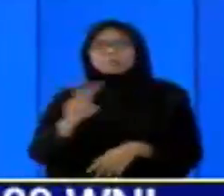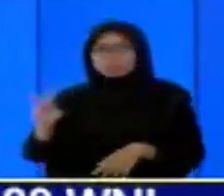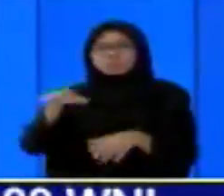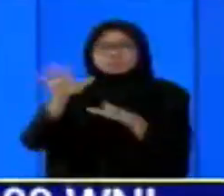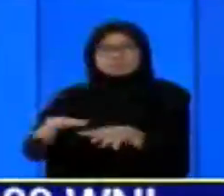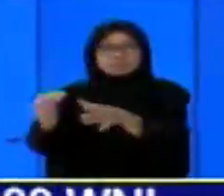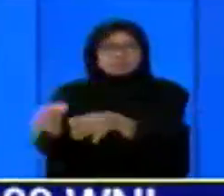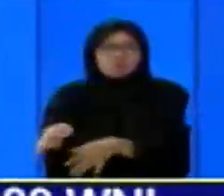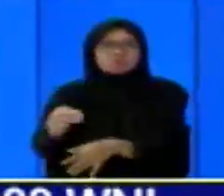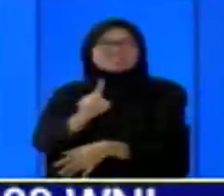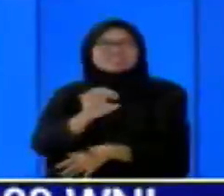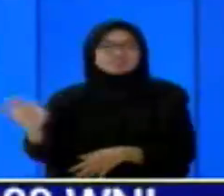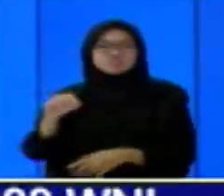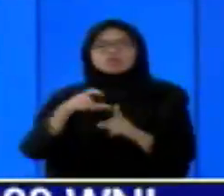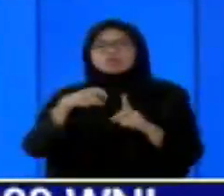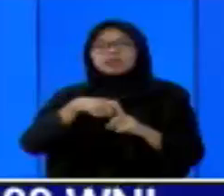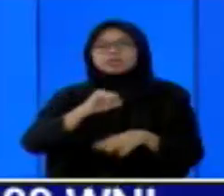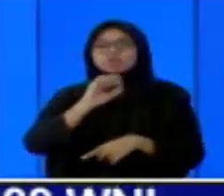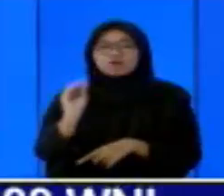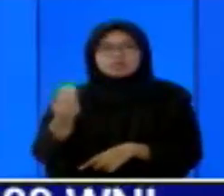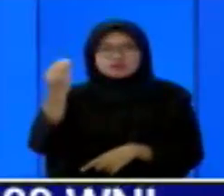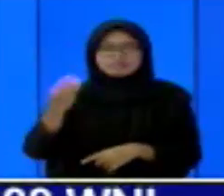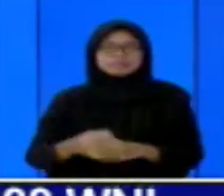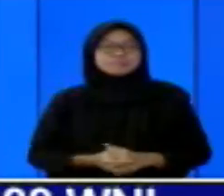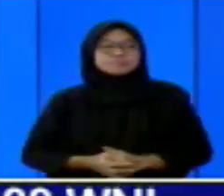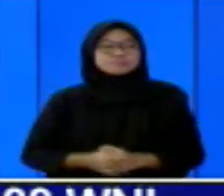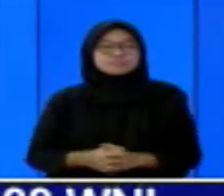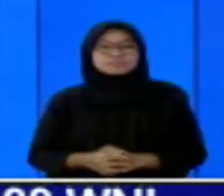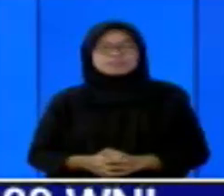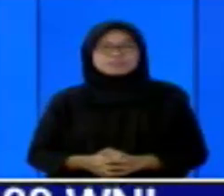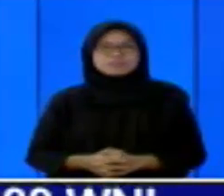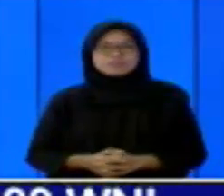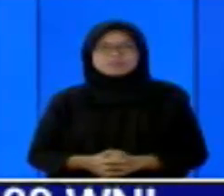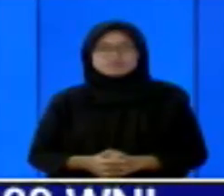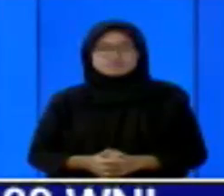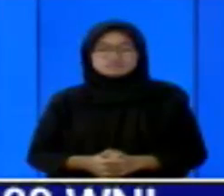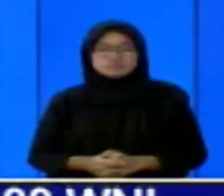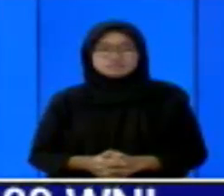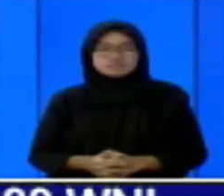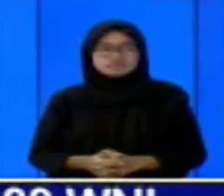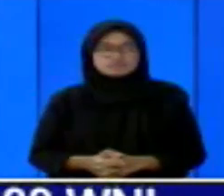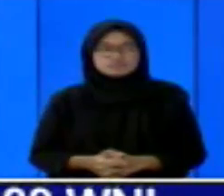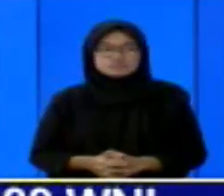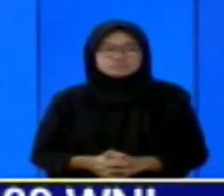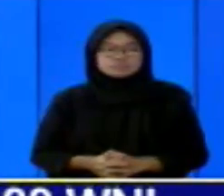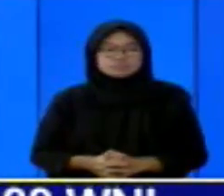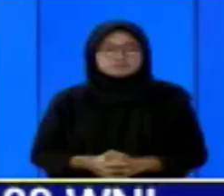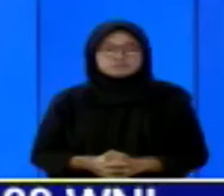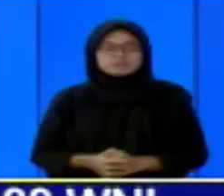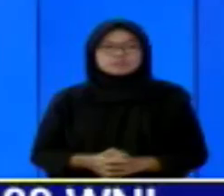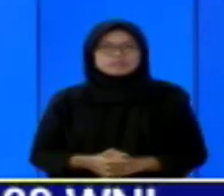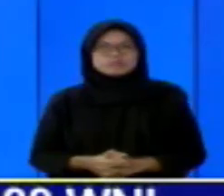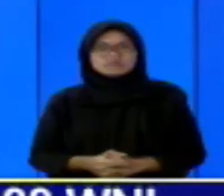corona selama 2 pekan di Pulau Sebaru Kecil, Kabupaten Kepulauan Seribu, DKI Jakarta. Kemarin setelah